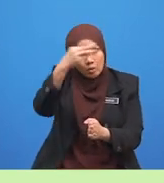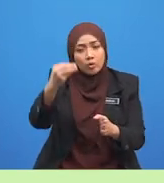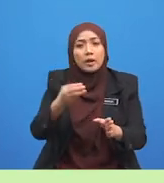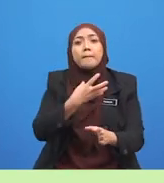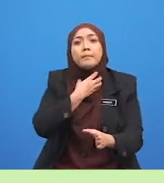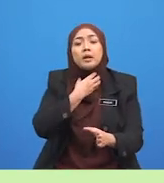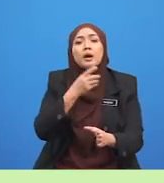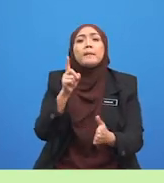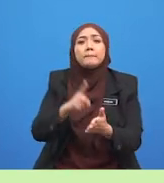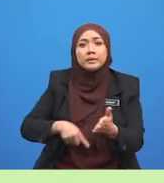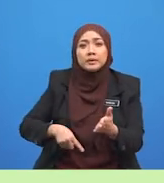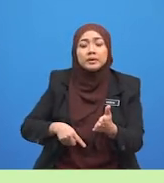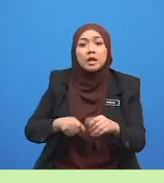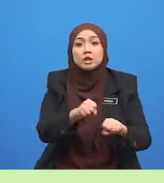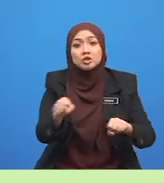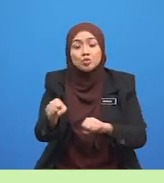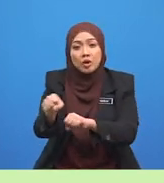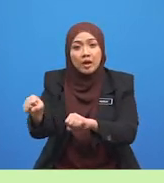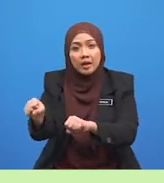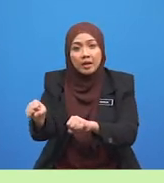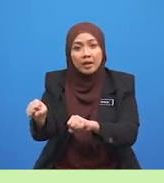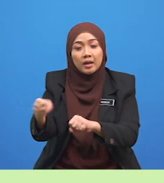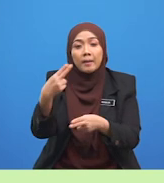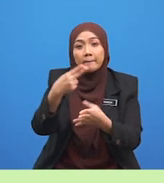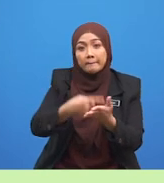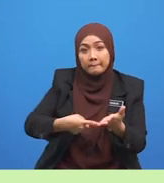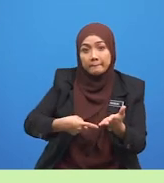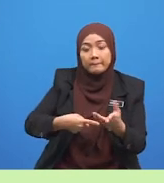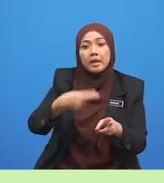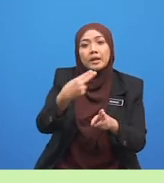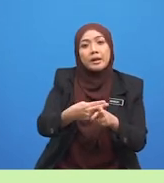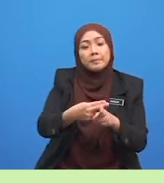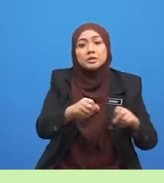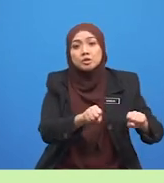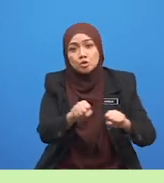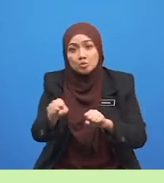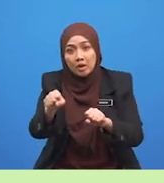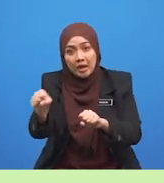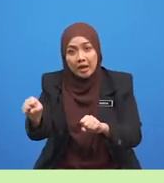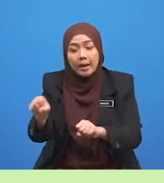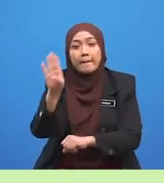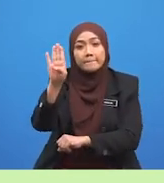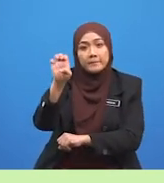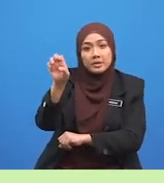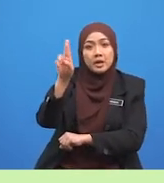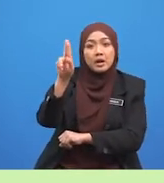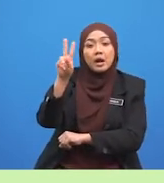Perak. Nama sungai ini ialah... Ya, betul. Sungai Bernam.